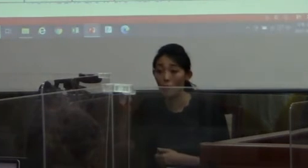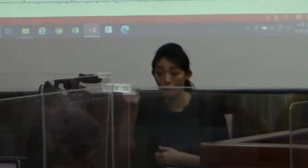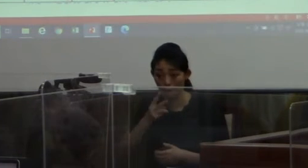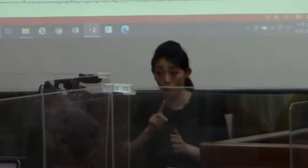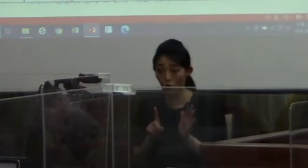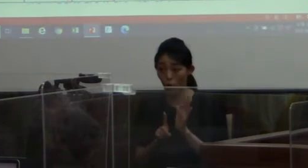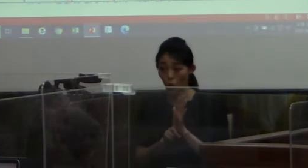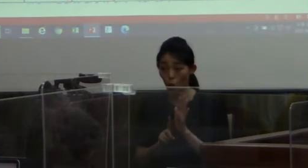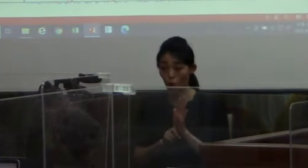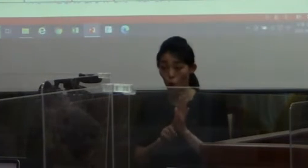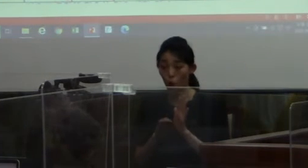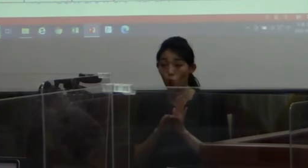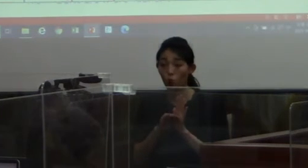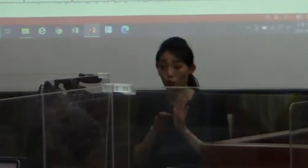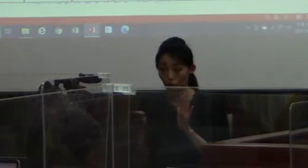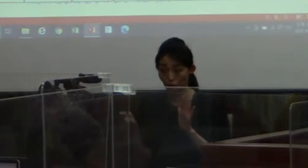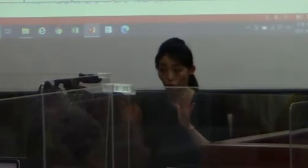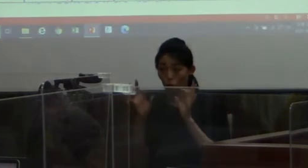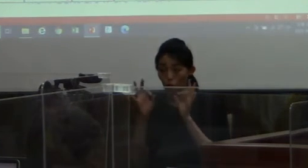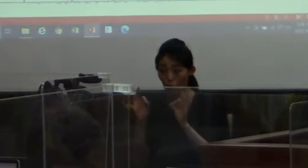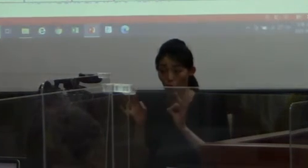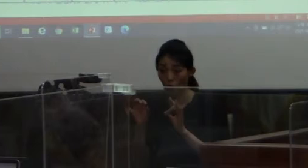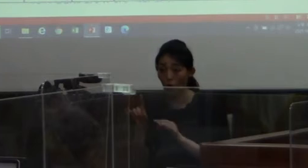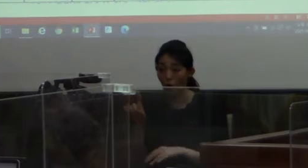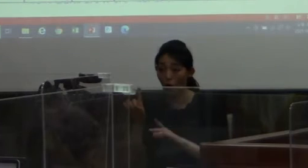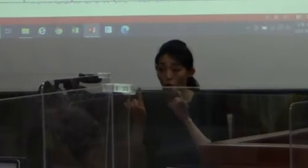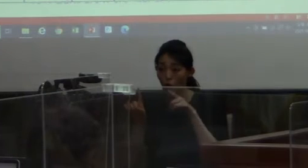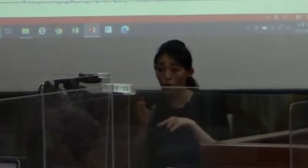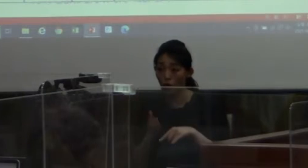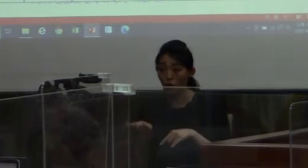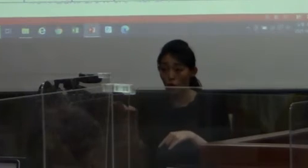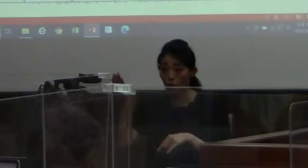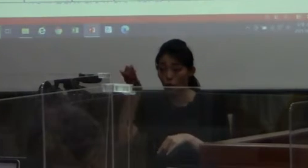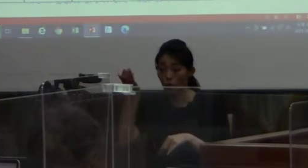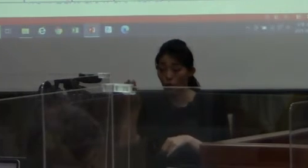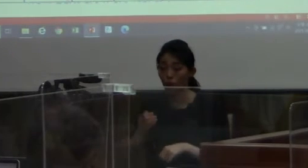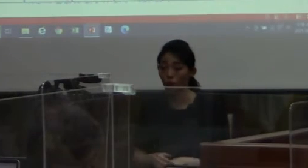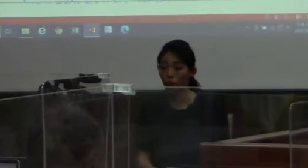재공고를 기준으로 해서 보니까 1위가 돼버렸어요.